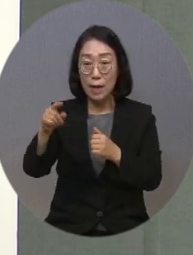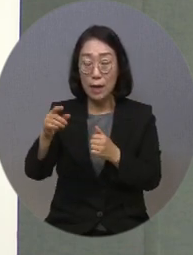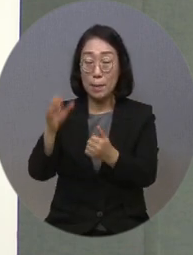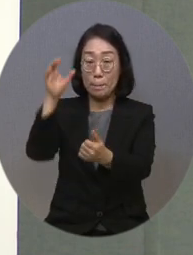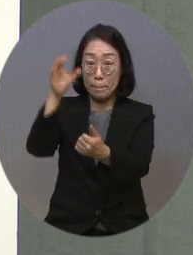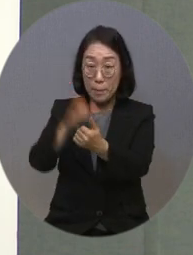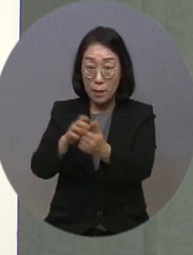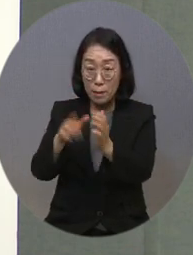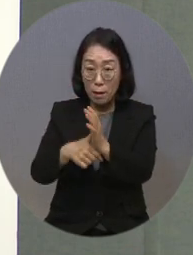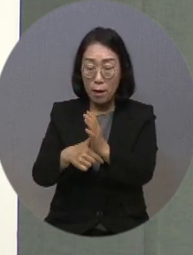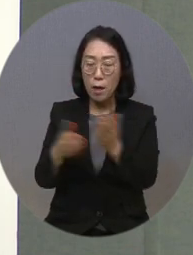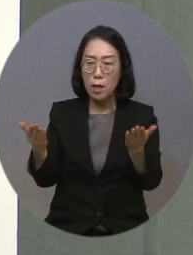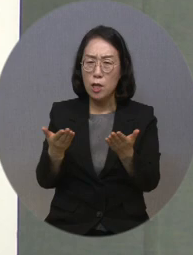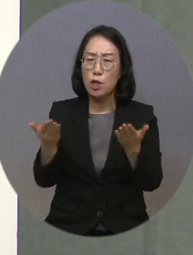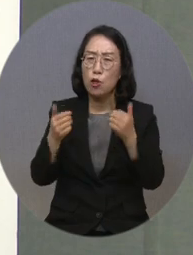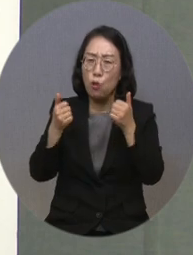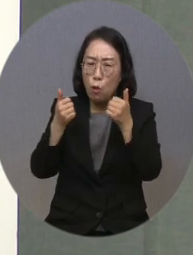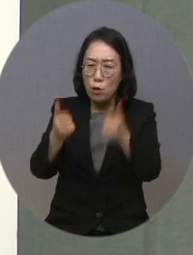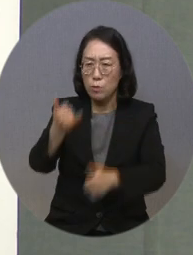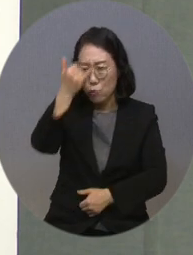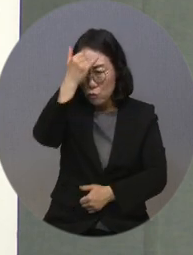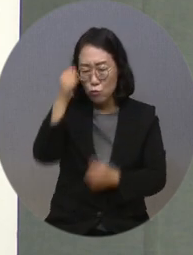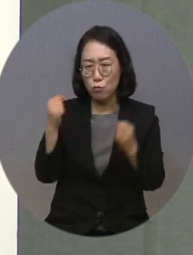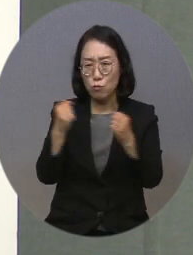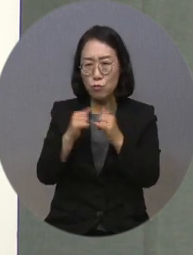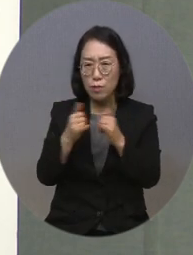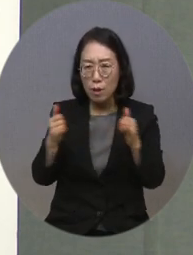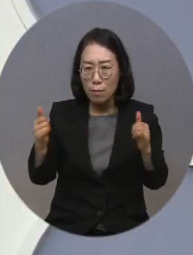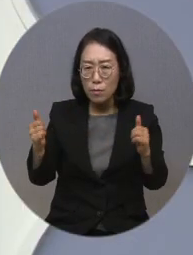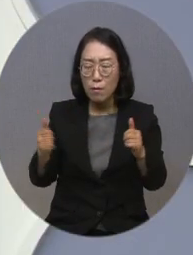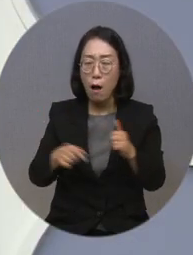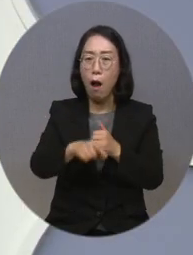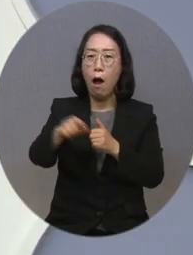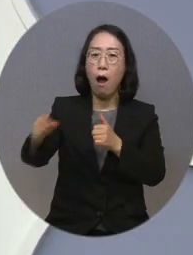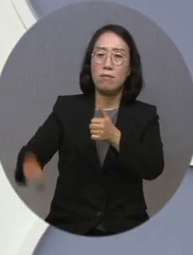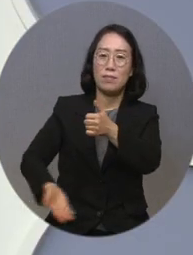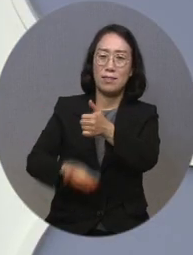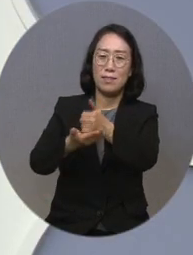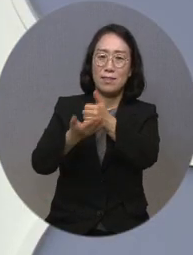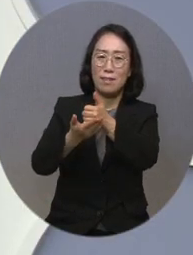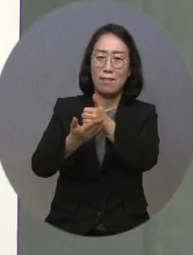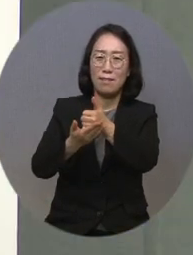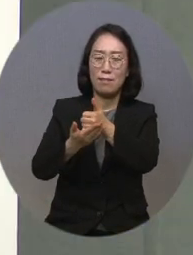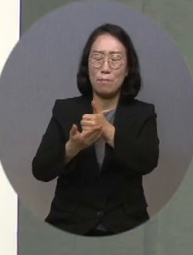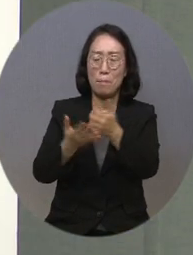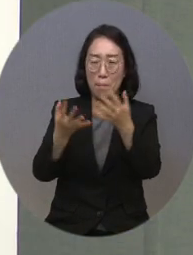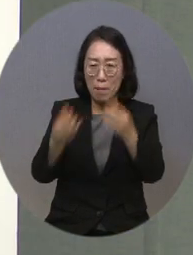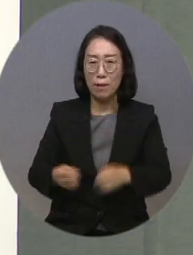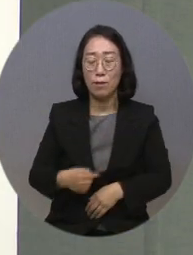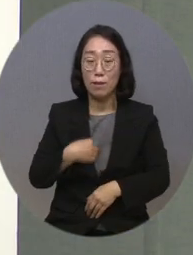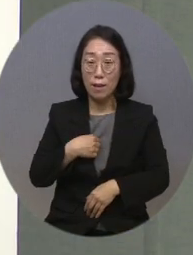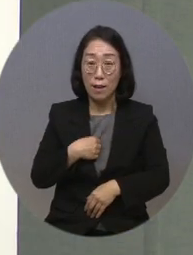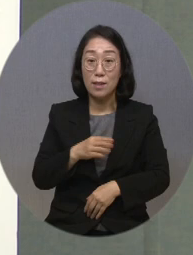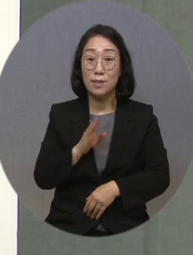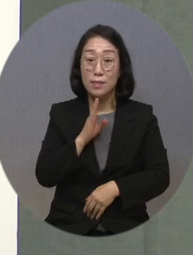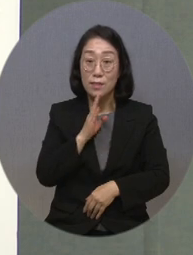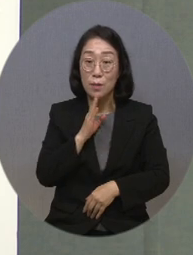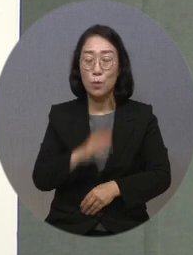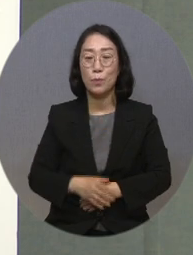열심히 일을 잘하셔서 충북 도민들이 칭송이 자자했어요. 아이고 감사합니다. 아니 제가 네. 그